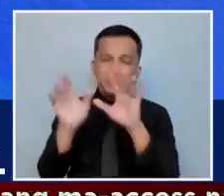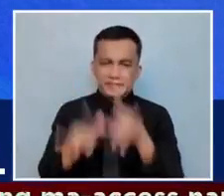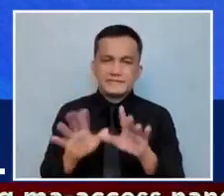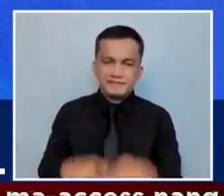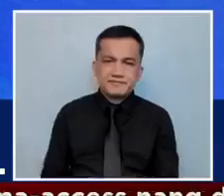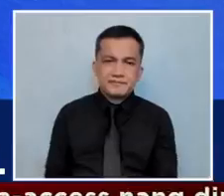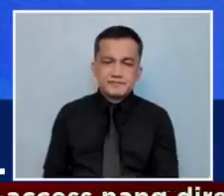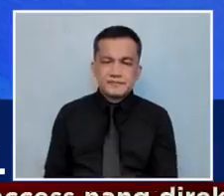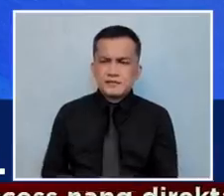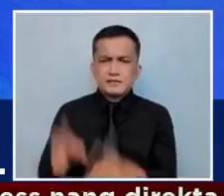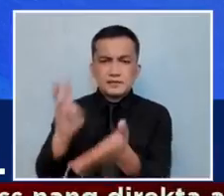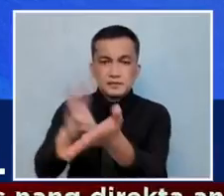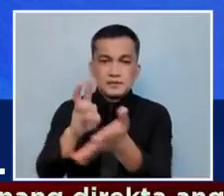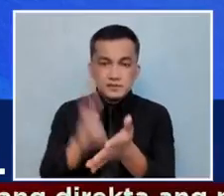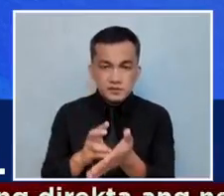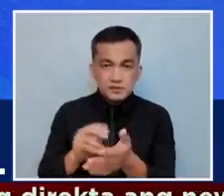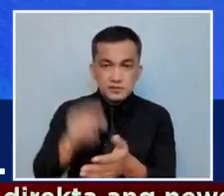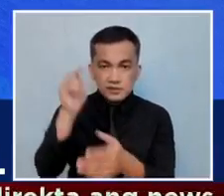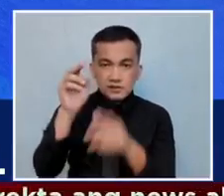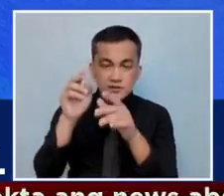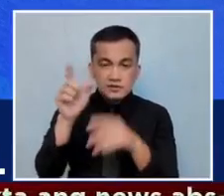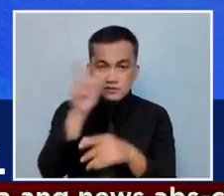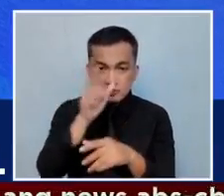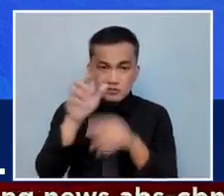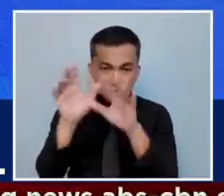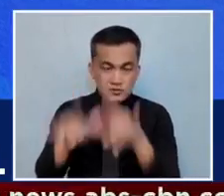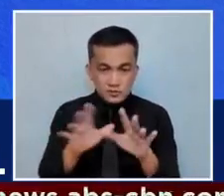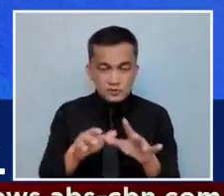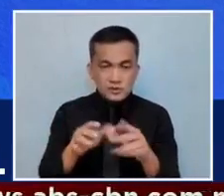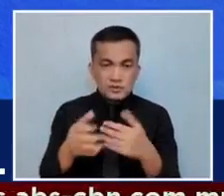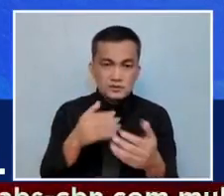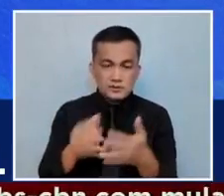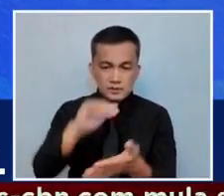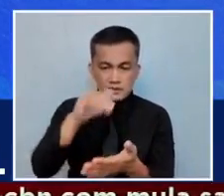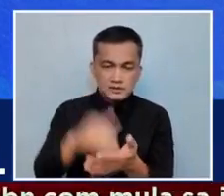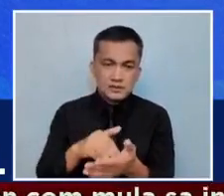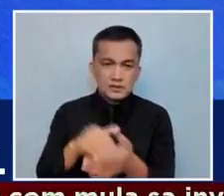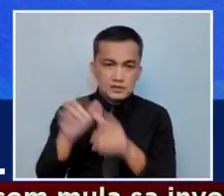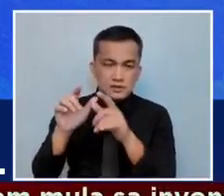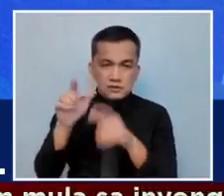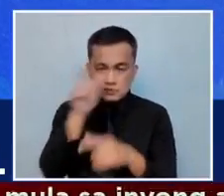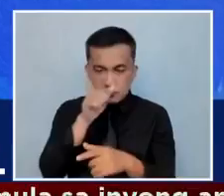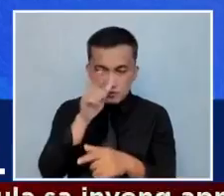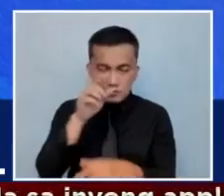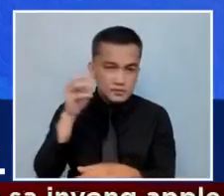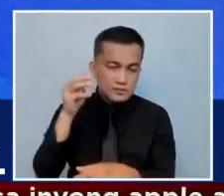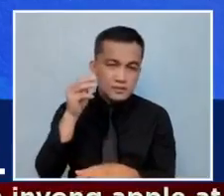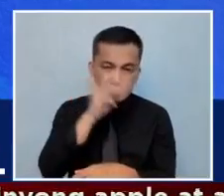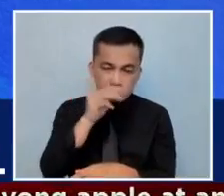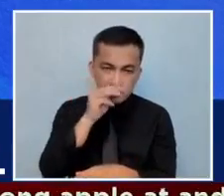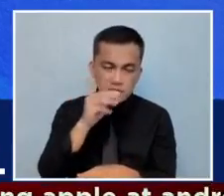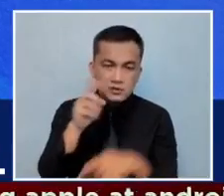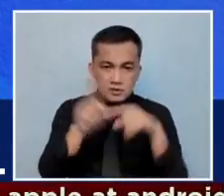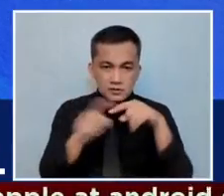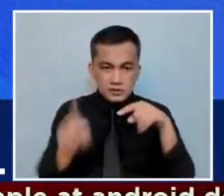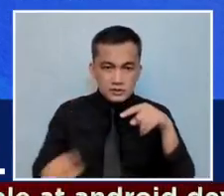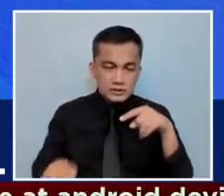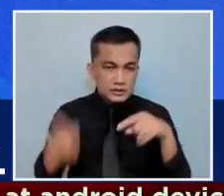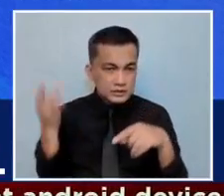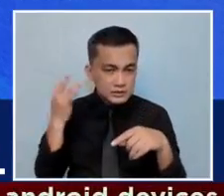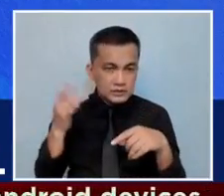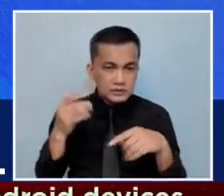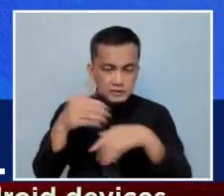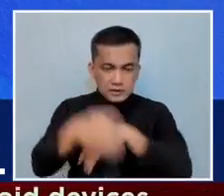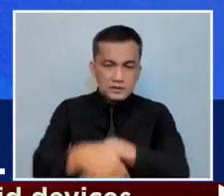sa ibang bahagi ng northern Luzon, pati na sa central Luzon at Mindoro. May thunderstorm naman sa gabi sa Bataan